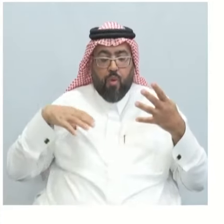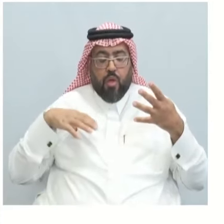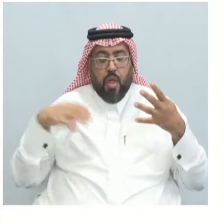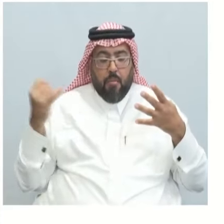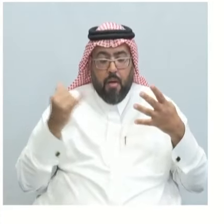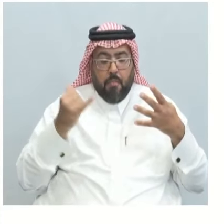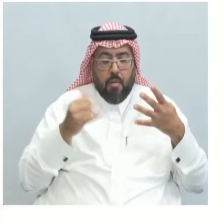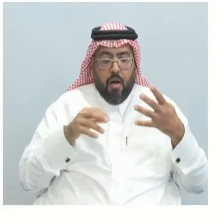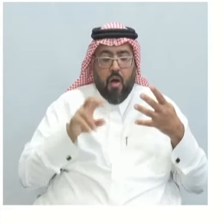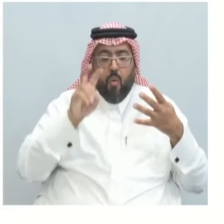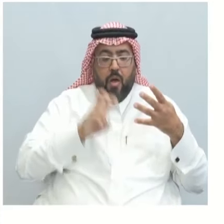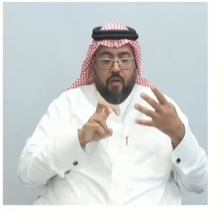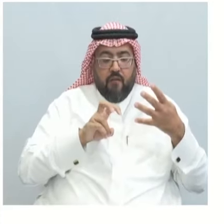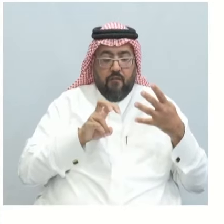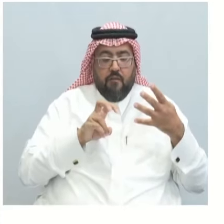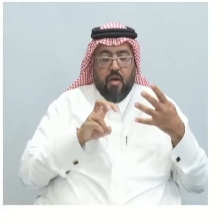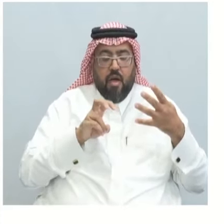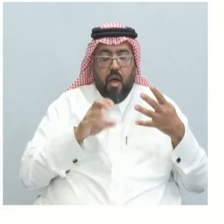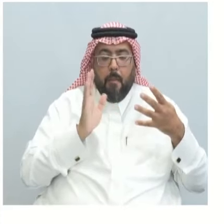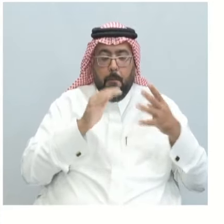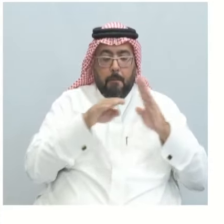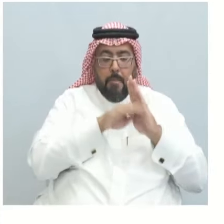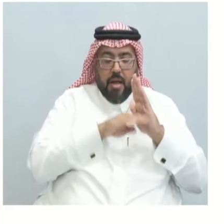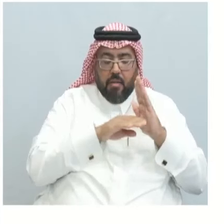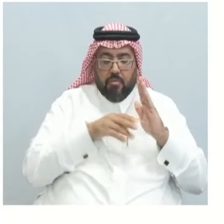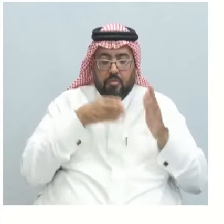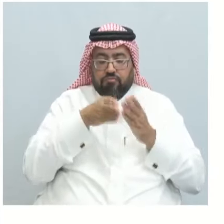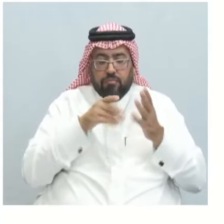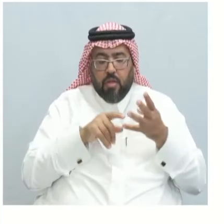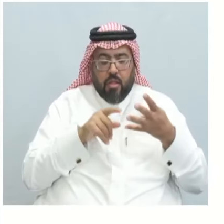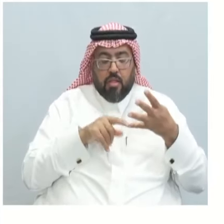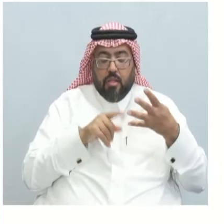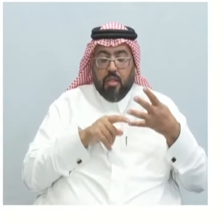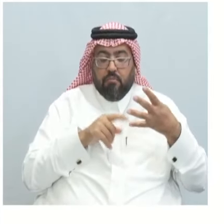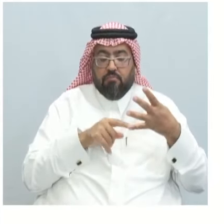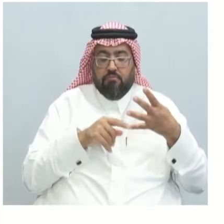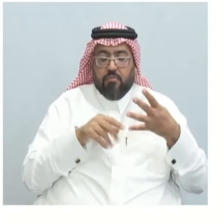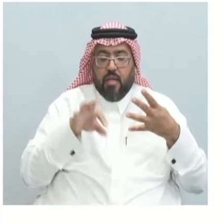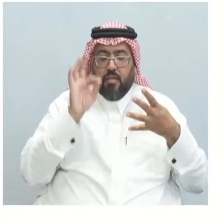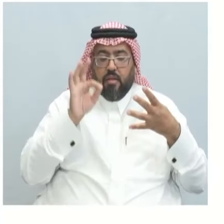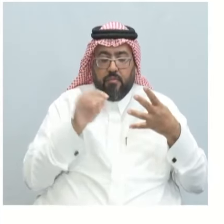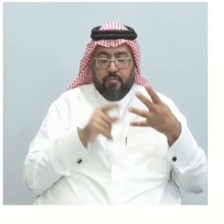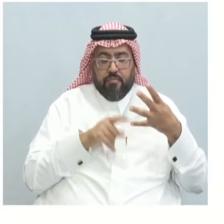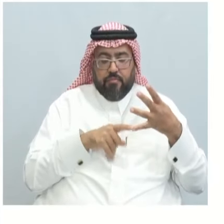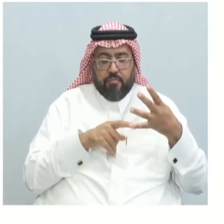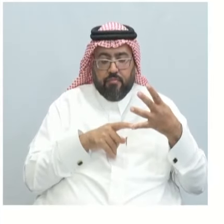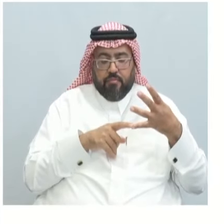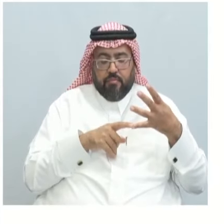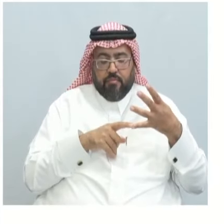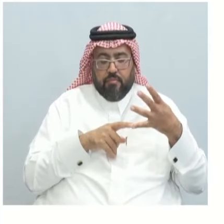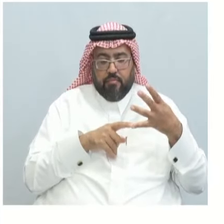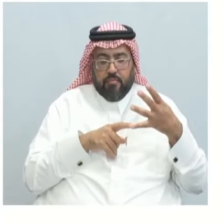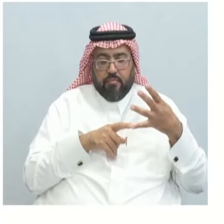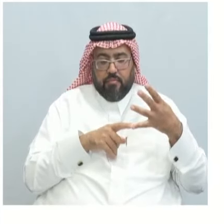لانهاء البرنامج الذي لا يستجيب اذا ما هي الاجابه الصحيحه احسنتم